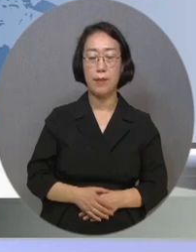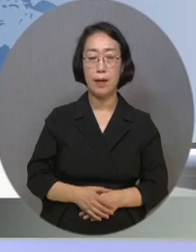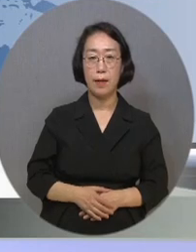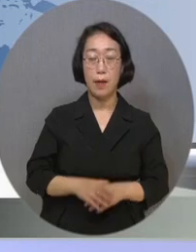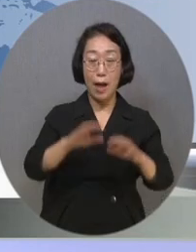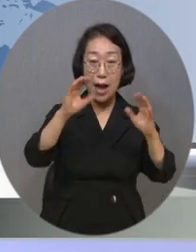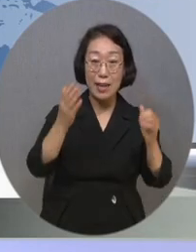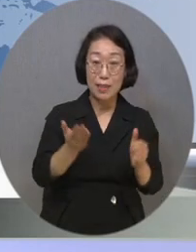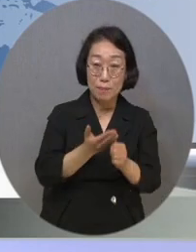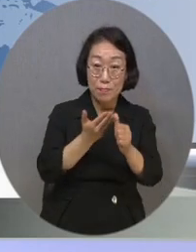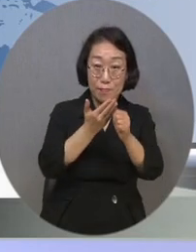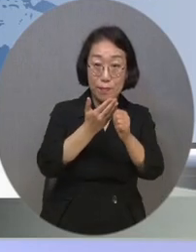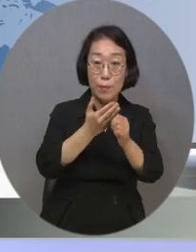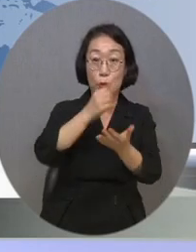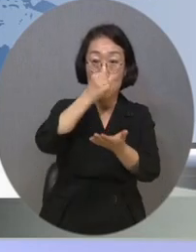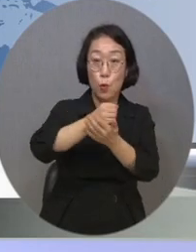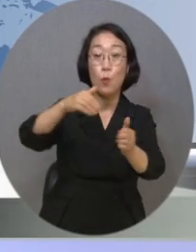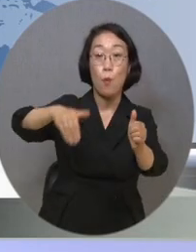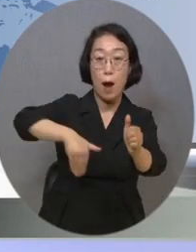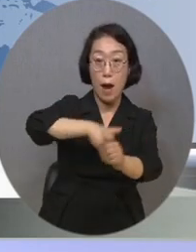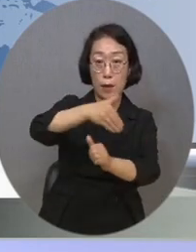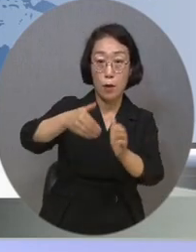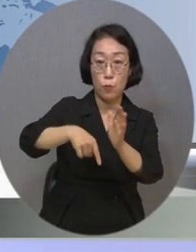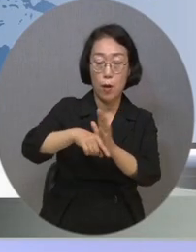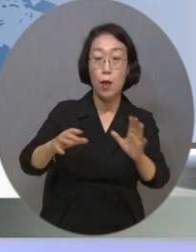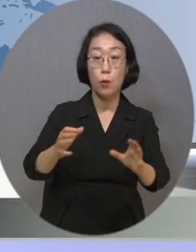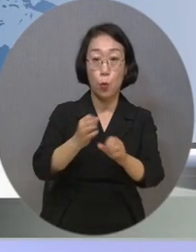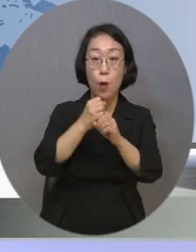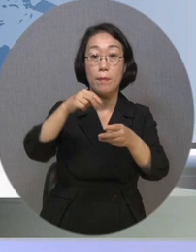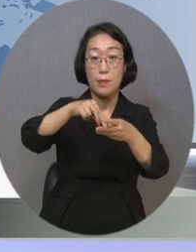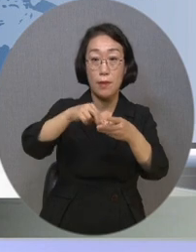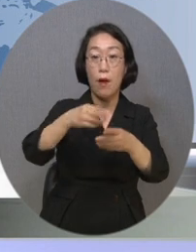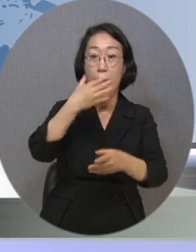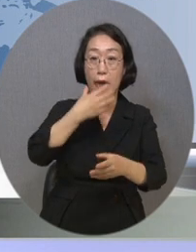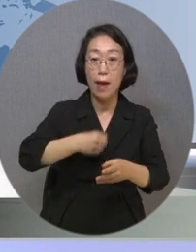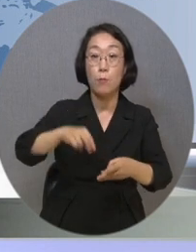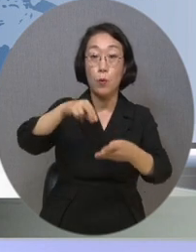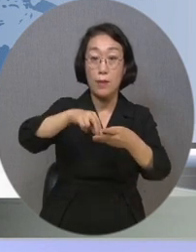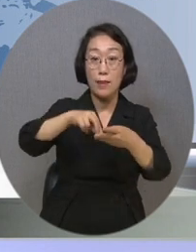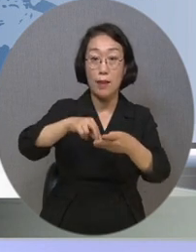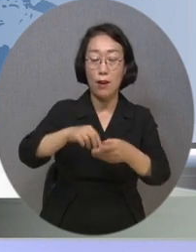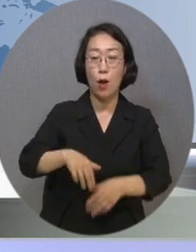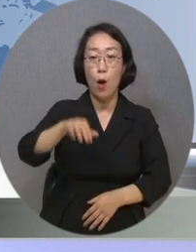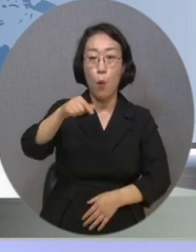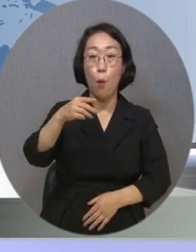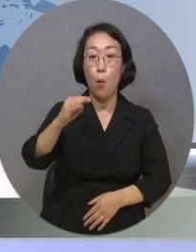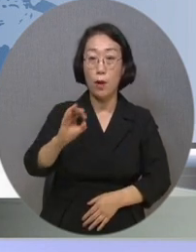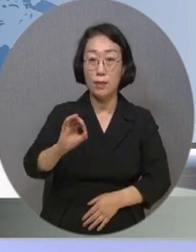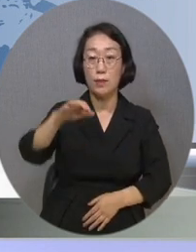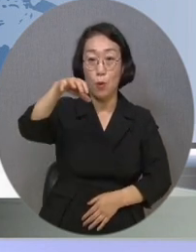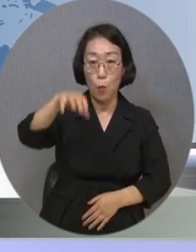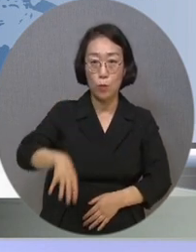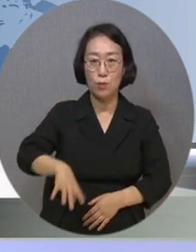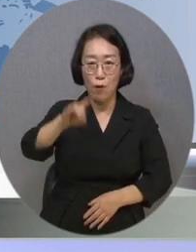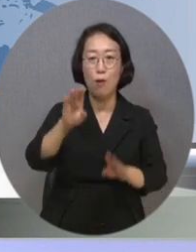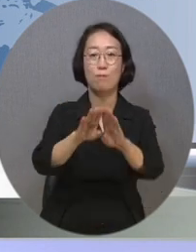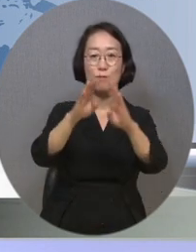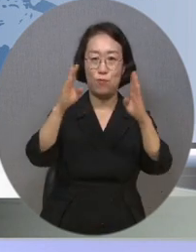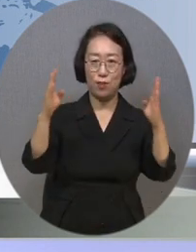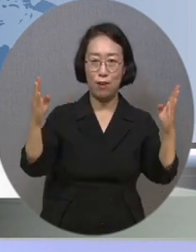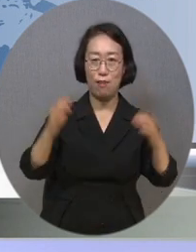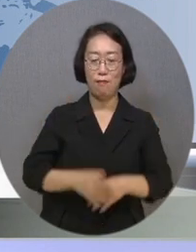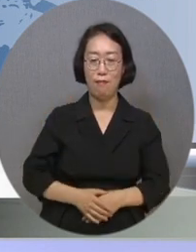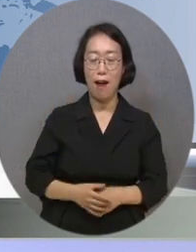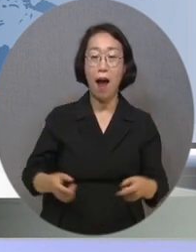양육 친화적인 환경 조정을 위해 육아통합 거점센터인 아이행복센터가 전남 고흥군의 문을 열었습니다 공동육아나눔터와